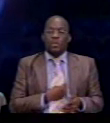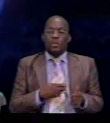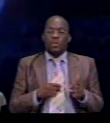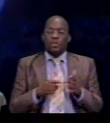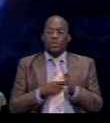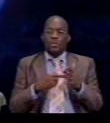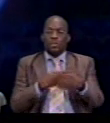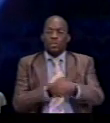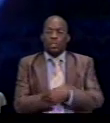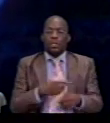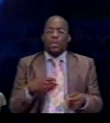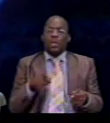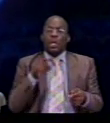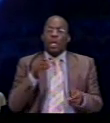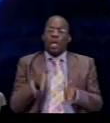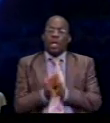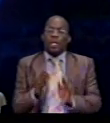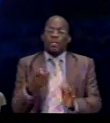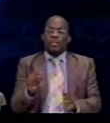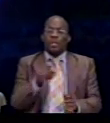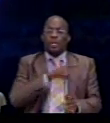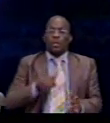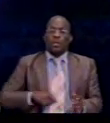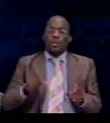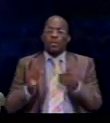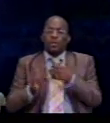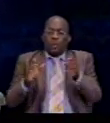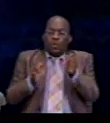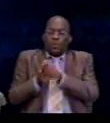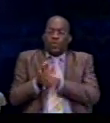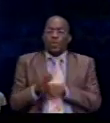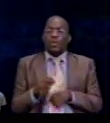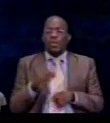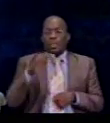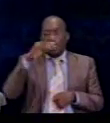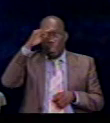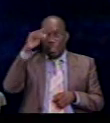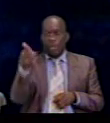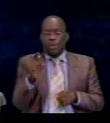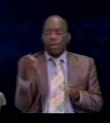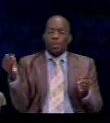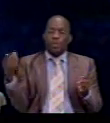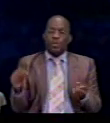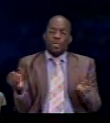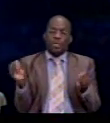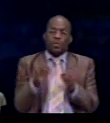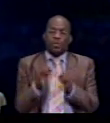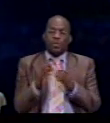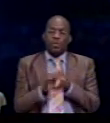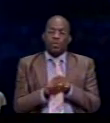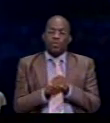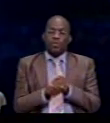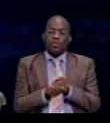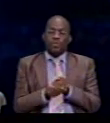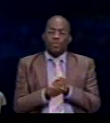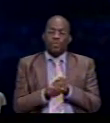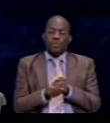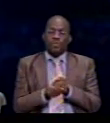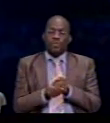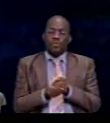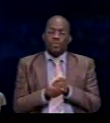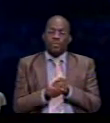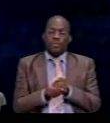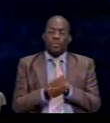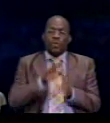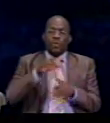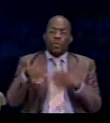To fill him the more. Tout ce qu'il a dépensé en énergie, que le Seigneur lui retourne ça au senti. All the